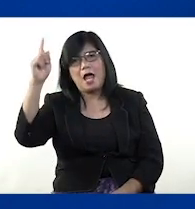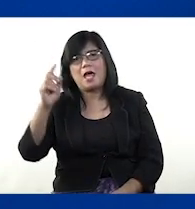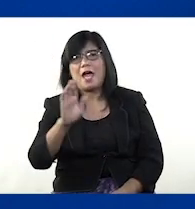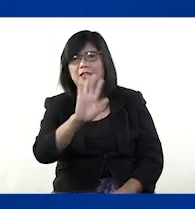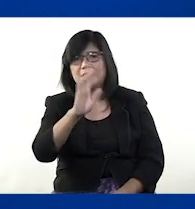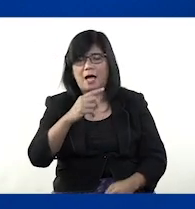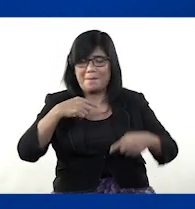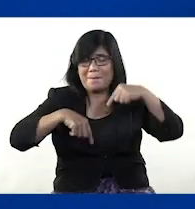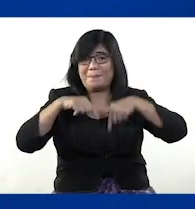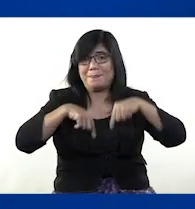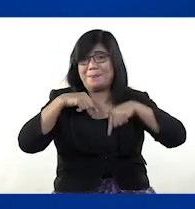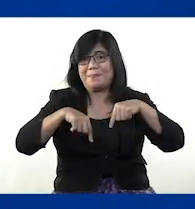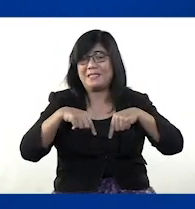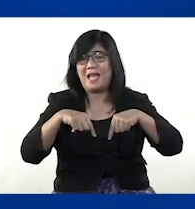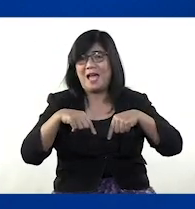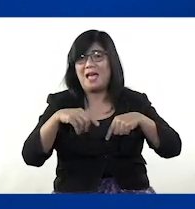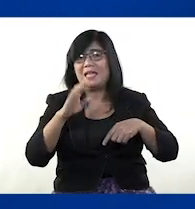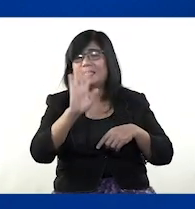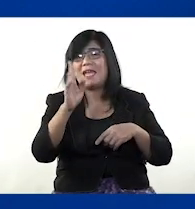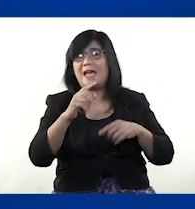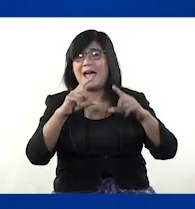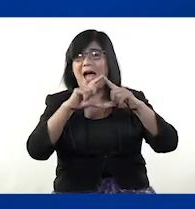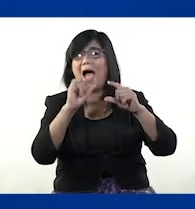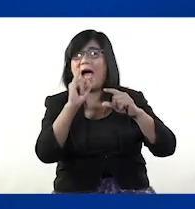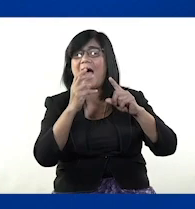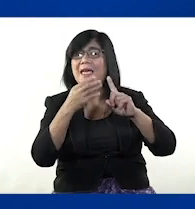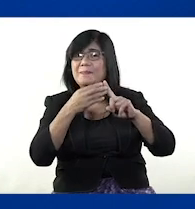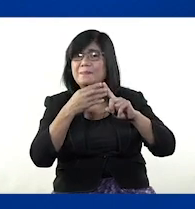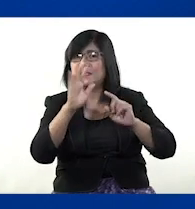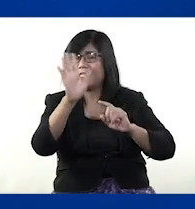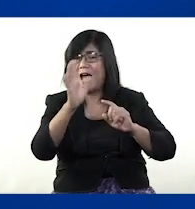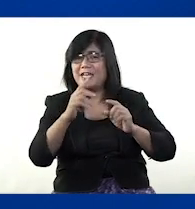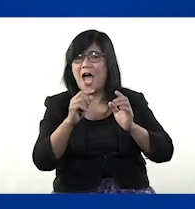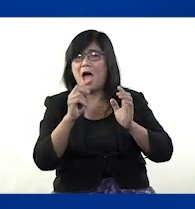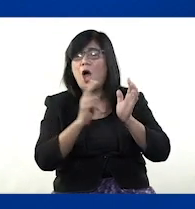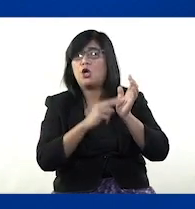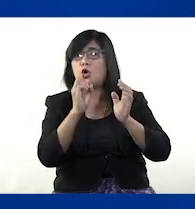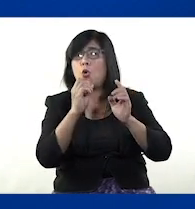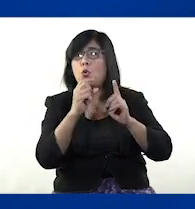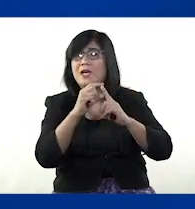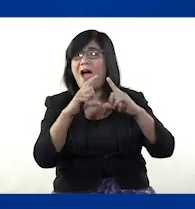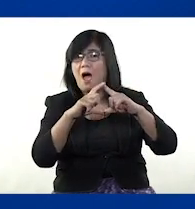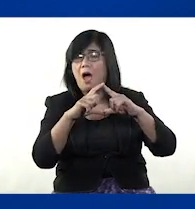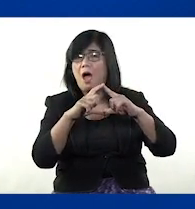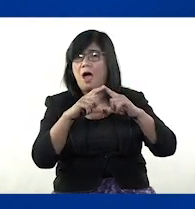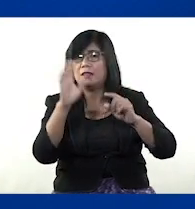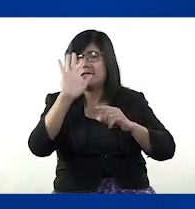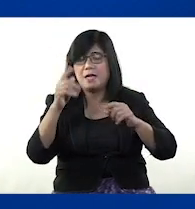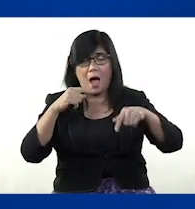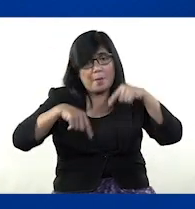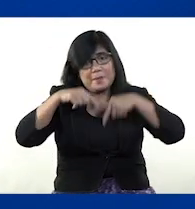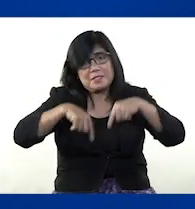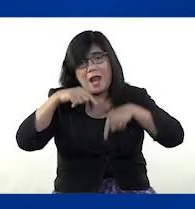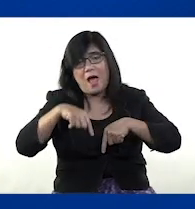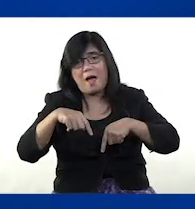Coba lihat tidak peraib Hai tidak bernoda tidak bercela sementara